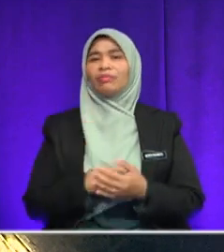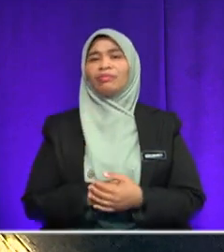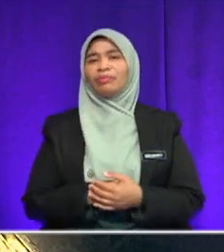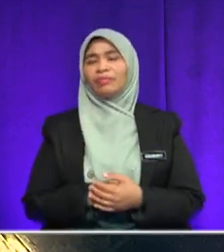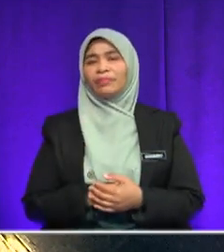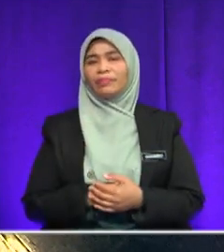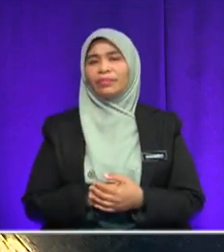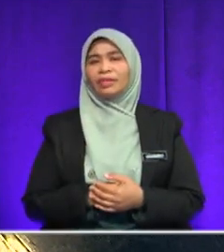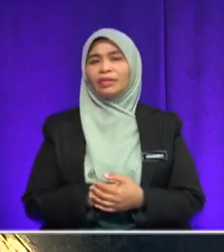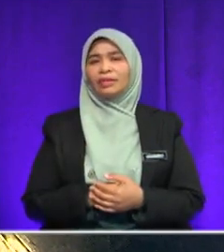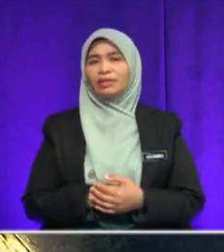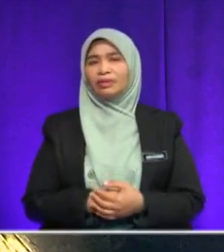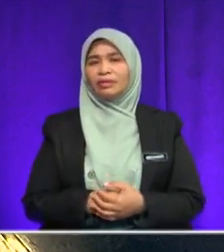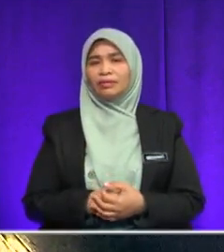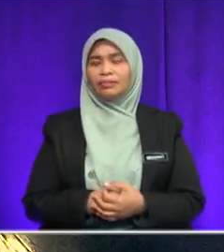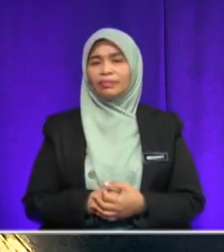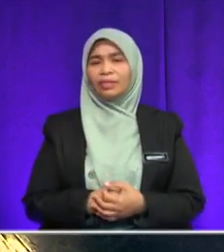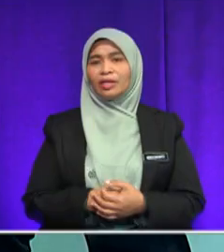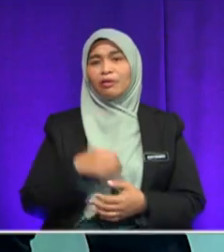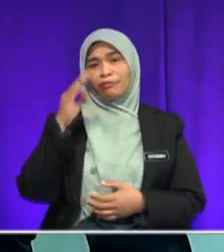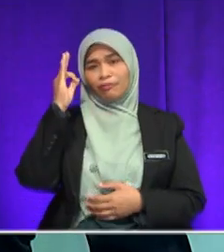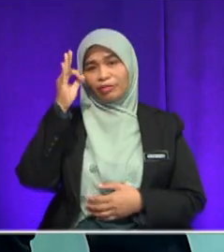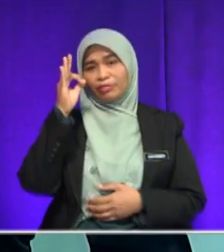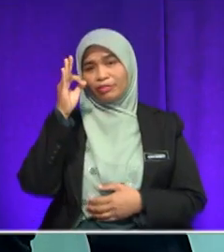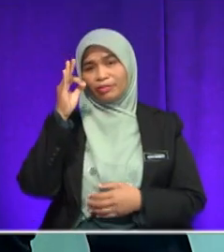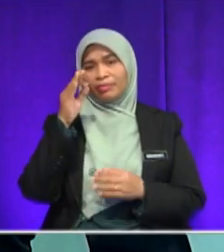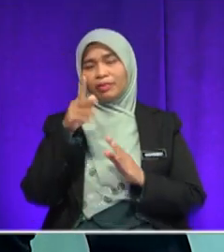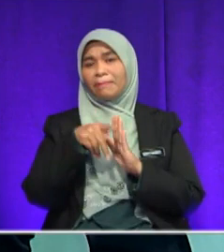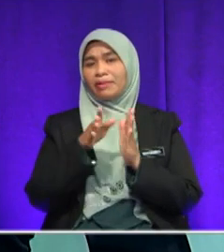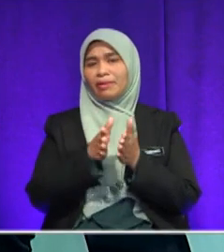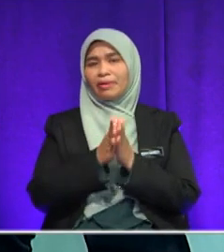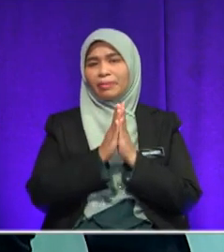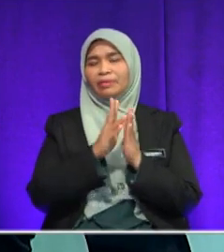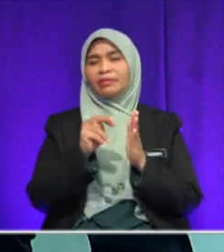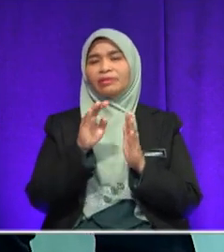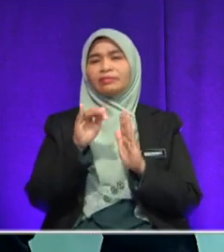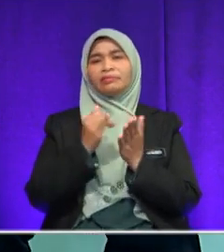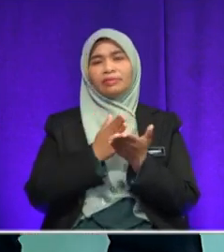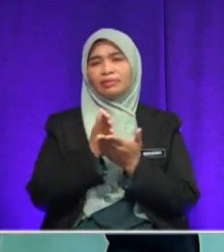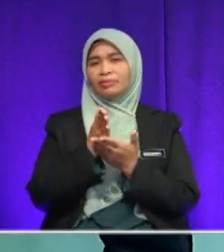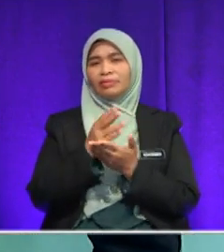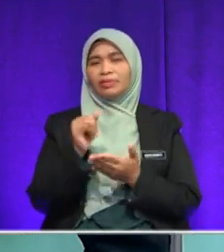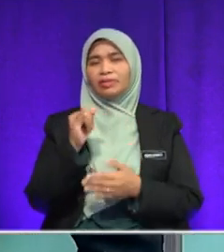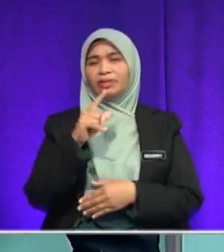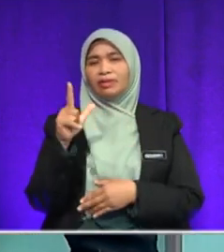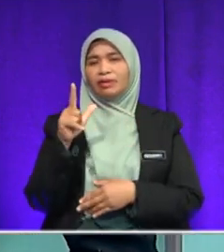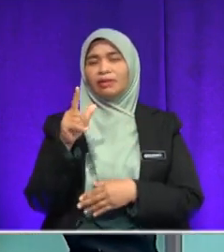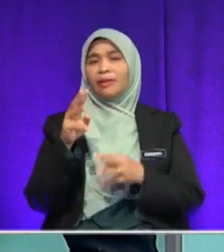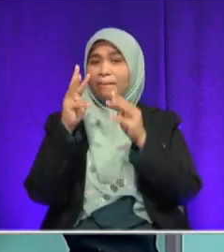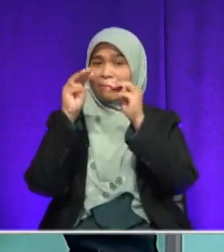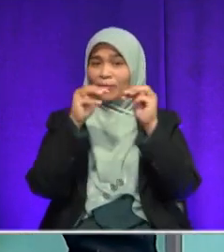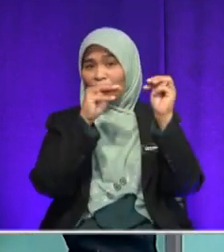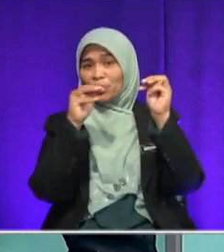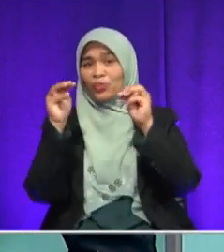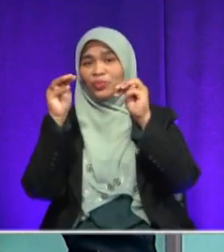cikgu. Okey. Faktor permintaan yang seterusnya adalah musim. Okey,